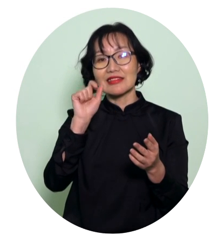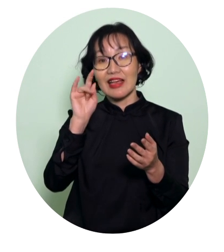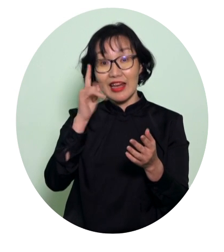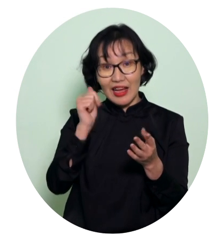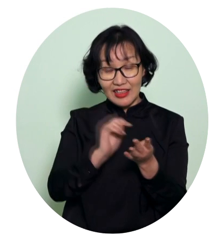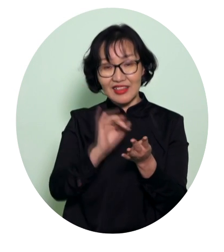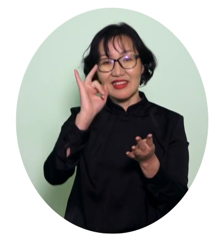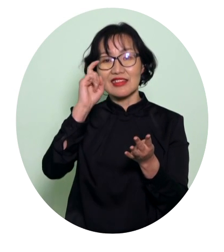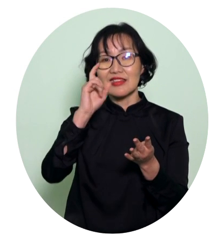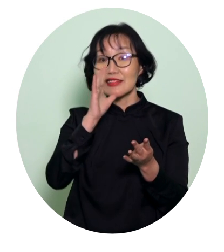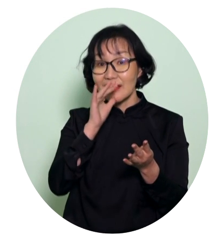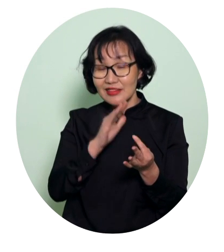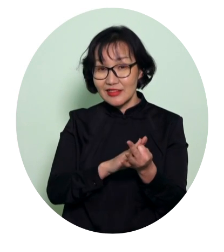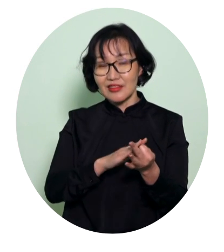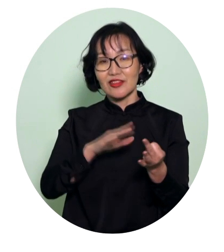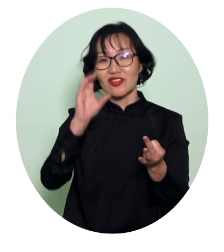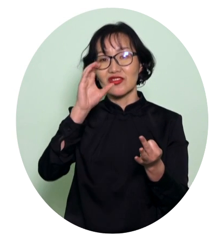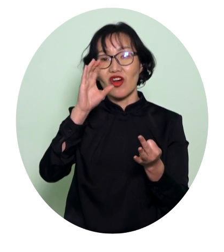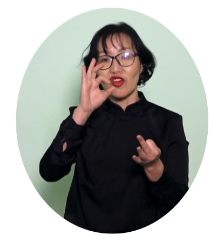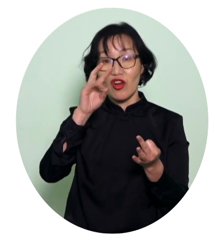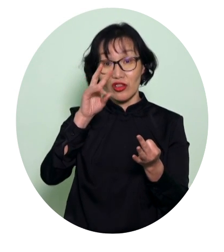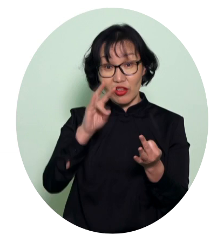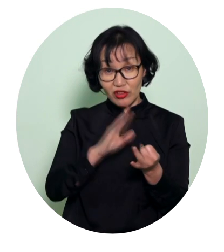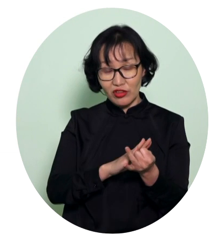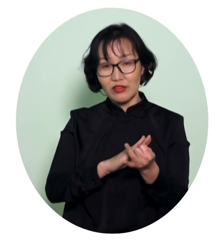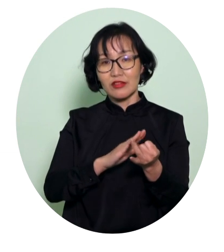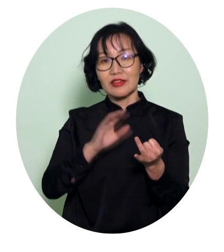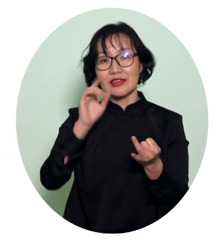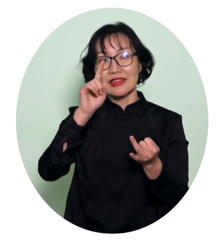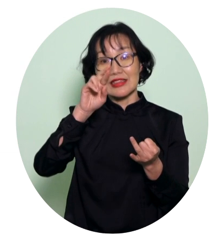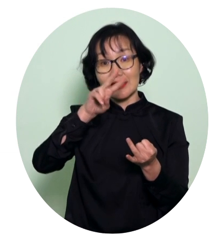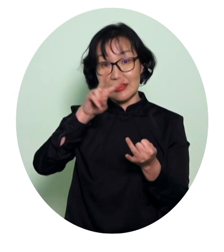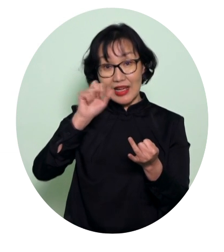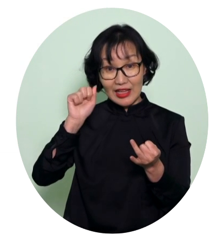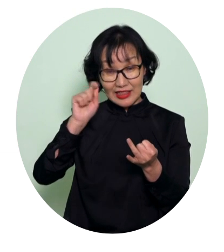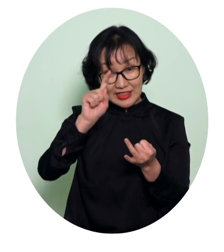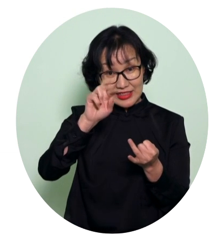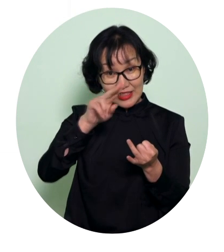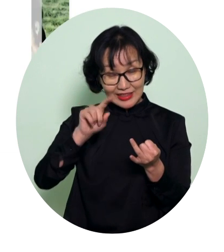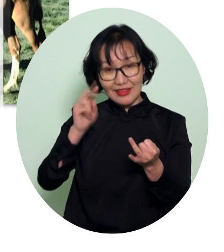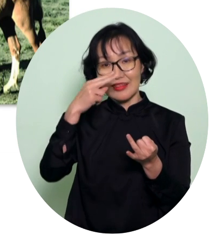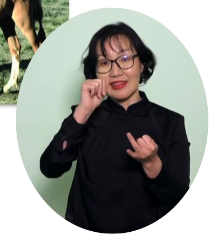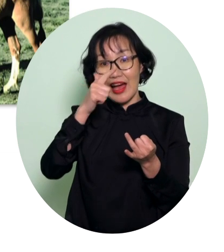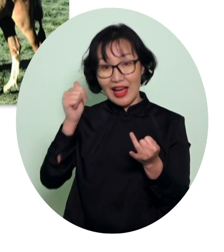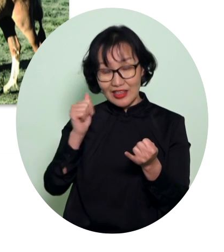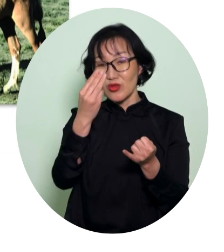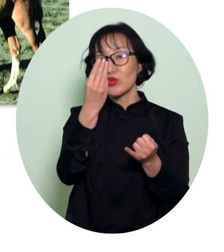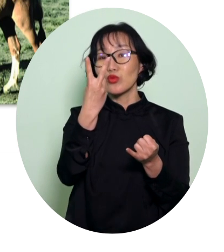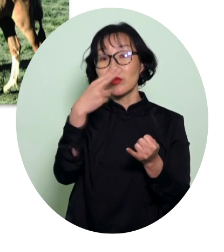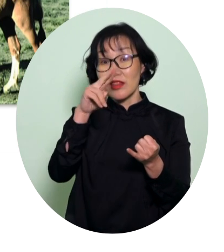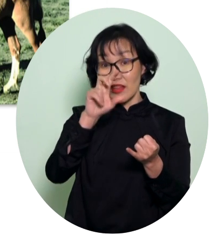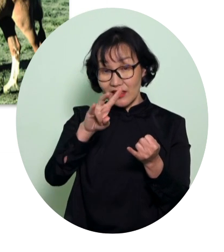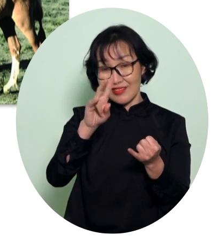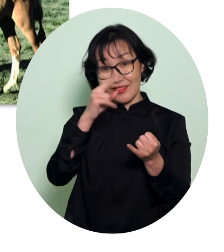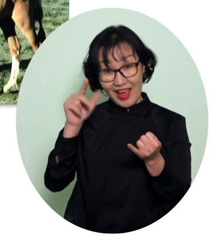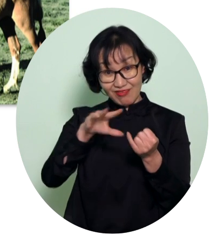нас, соёолон, хязаалан, шүдлэн, даа гэсэн морд насны